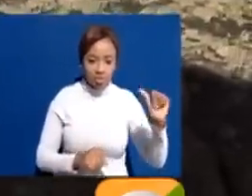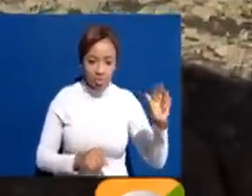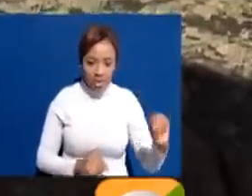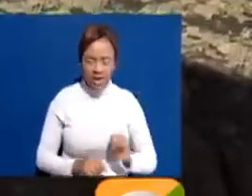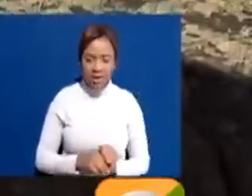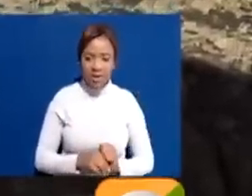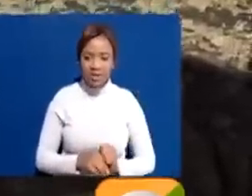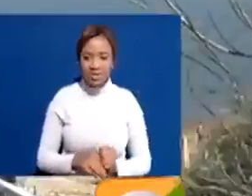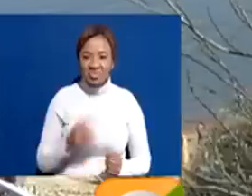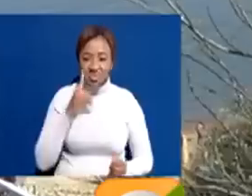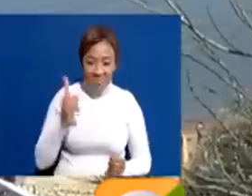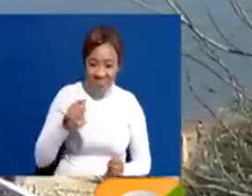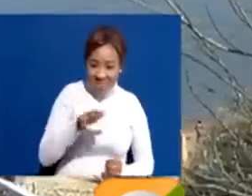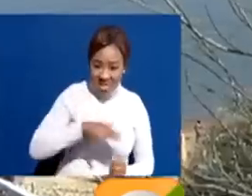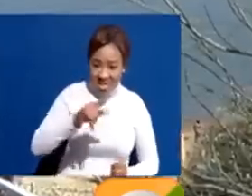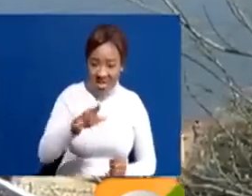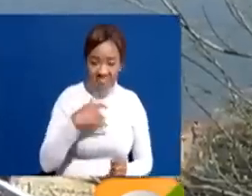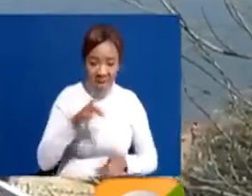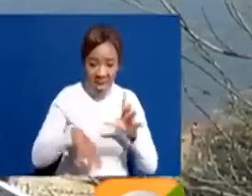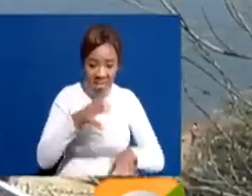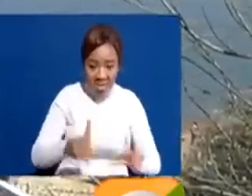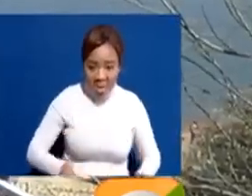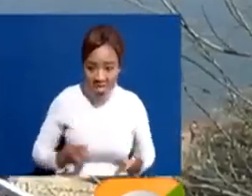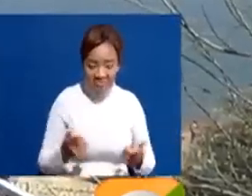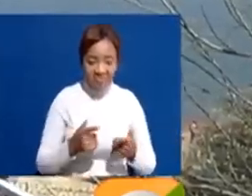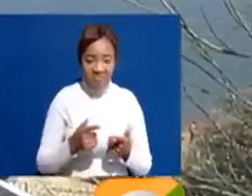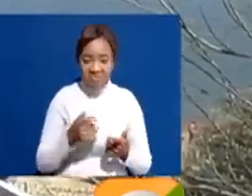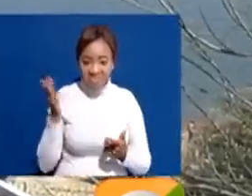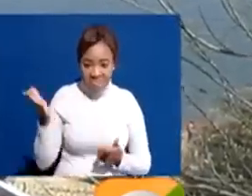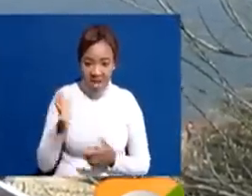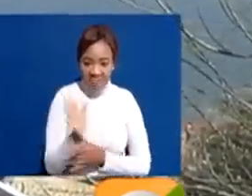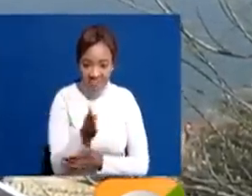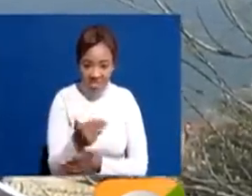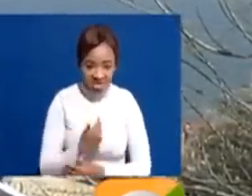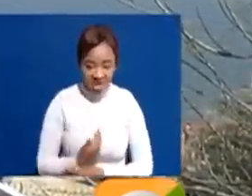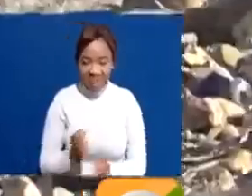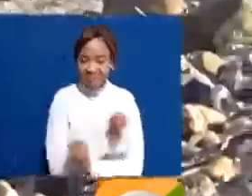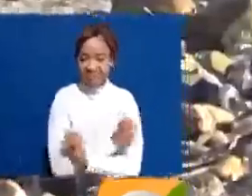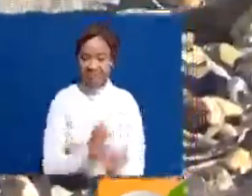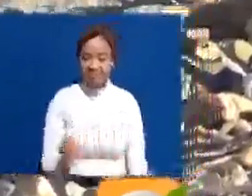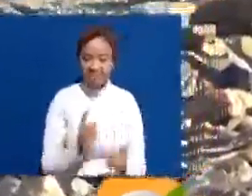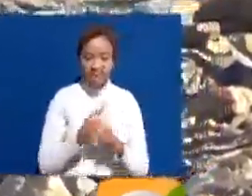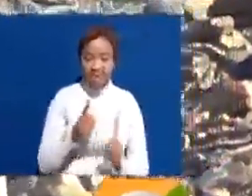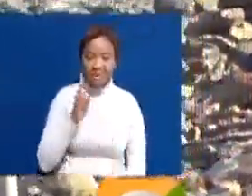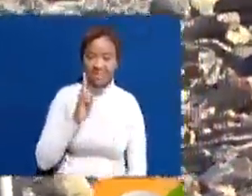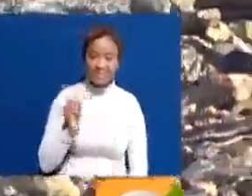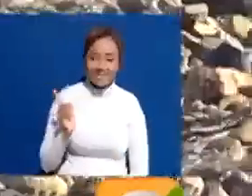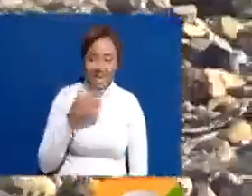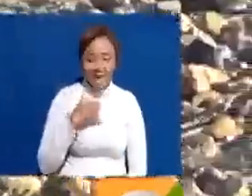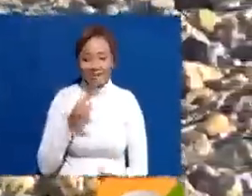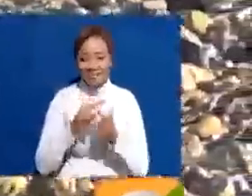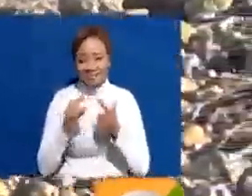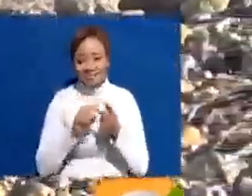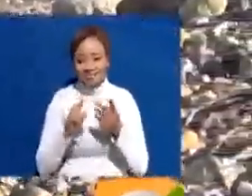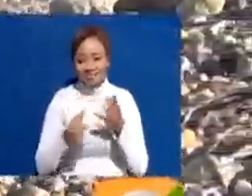mimea wala wanyama unaopatikana katika bahari hii, bahari ya Dead Sea inafahamika kwa bidhaa za madini